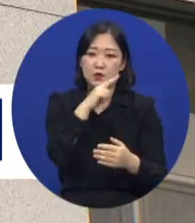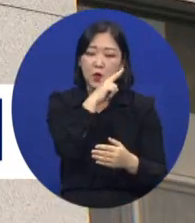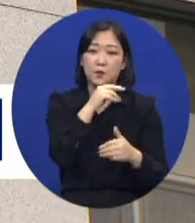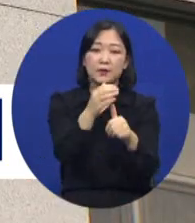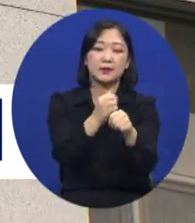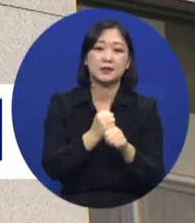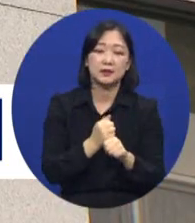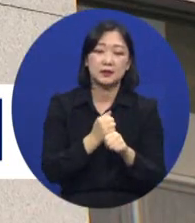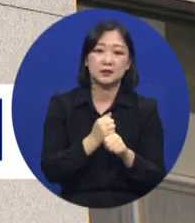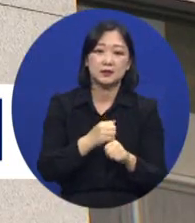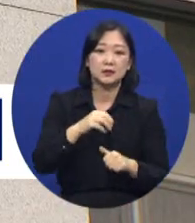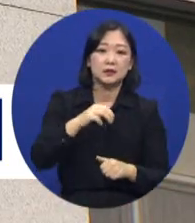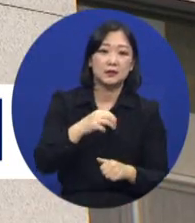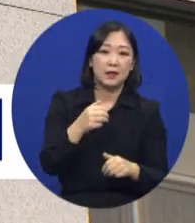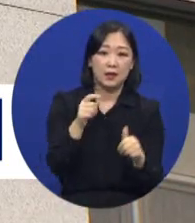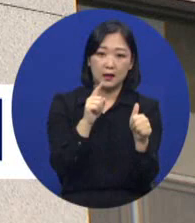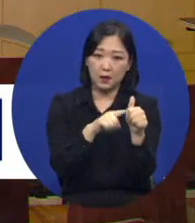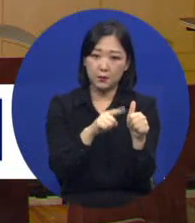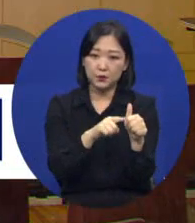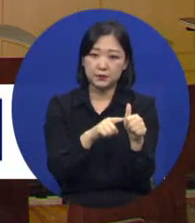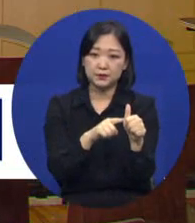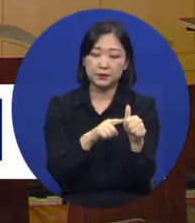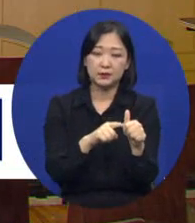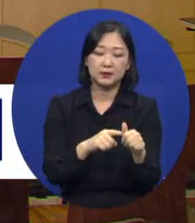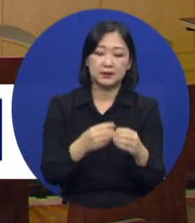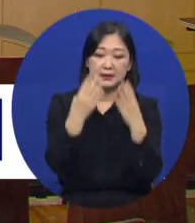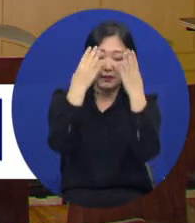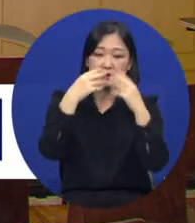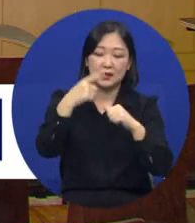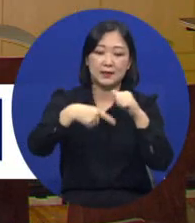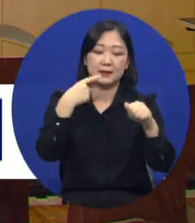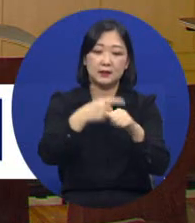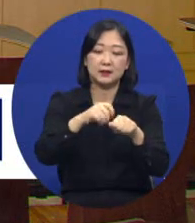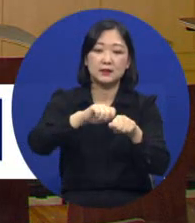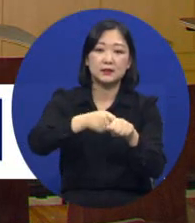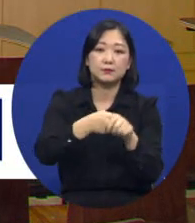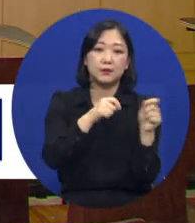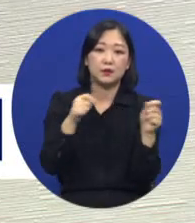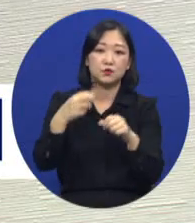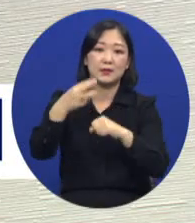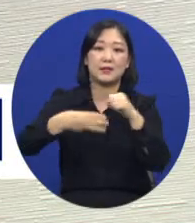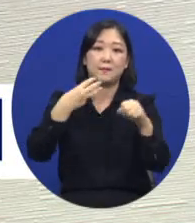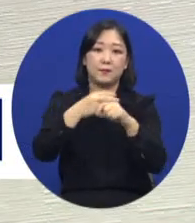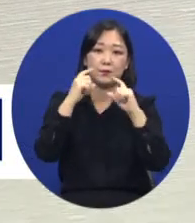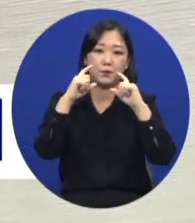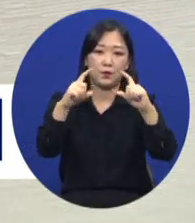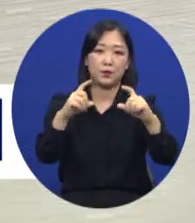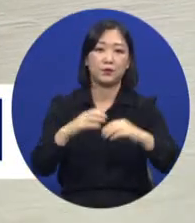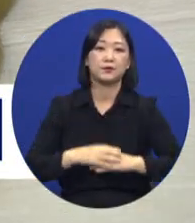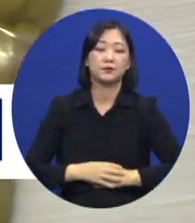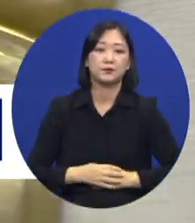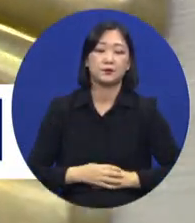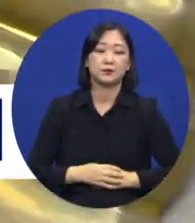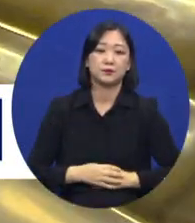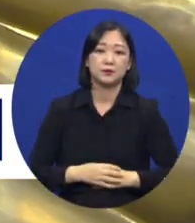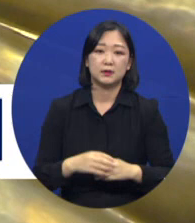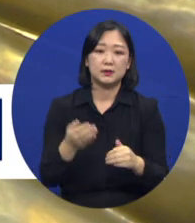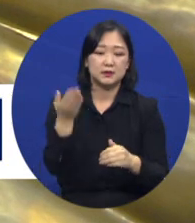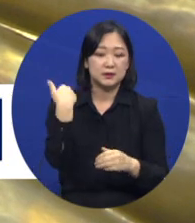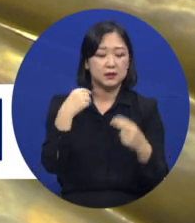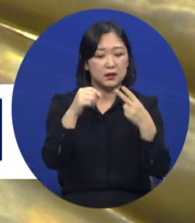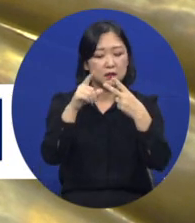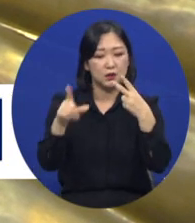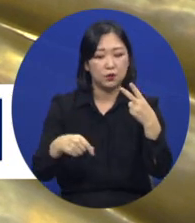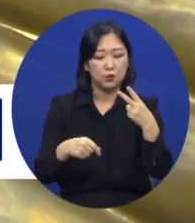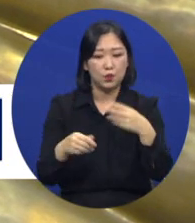기소된 67살 강모 씨에게 징역 1년에 집행유예 3년을 선고했습니다. 강 씨는 지난 2월